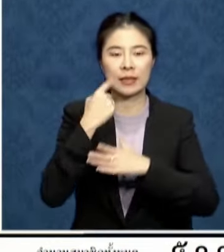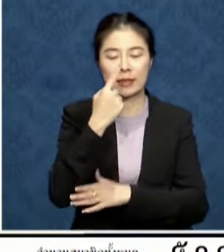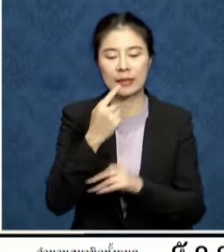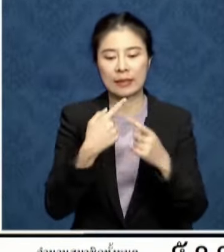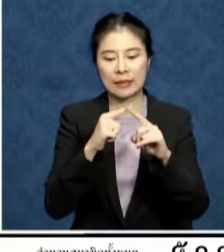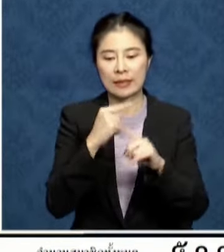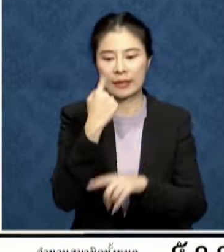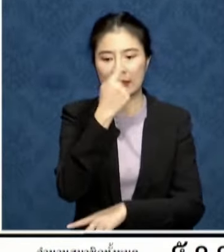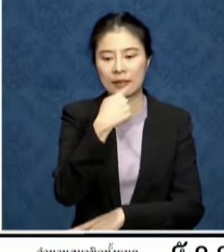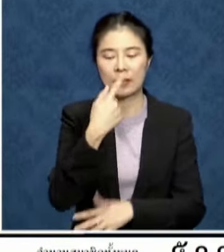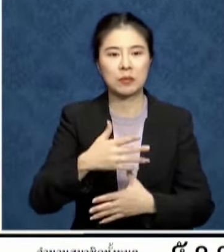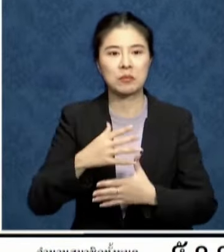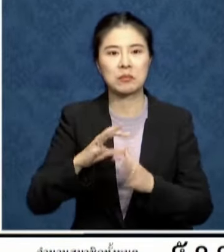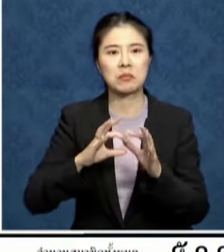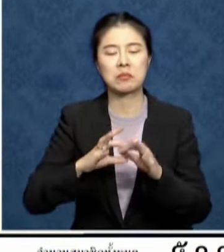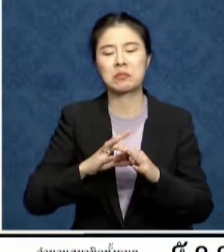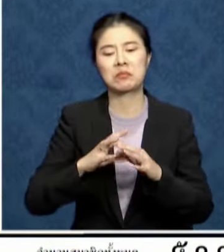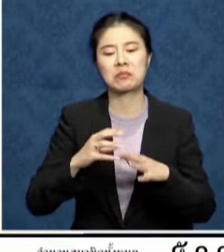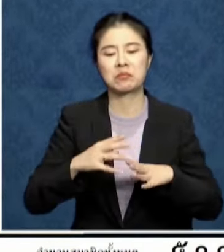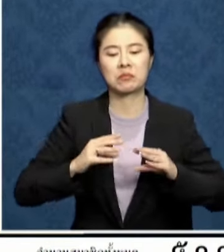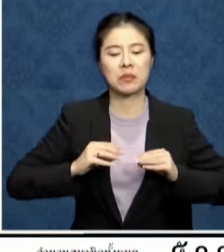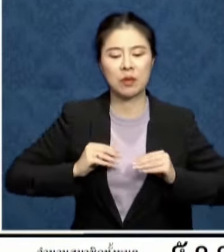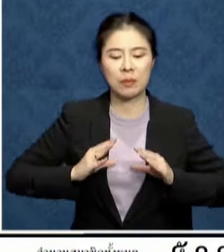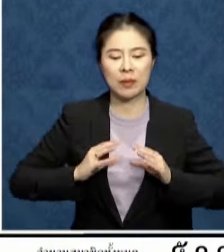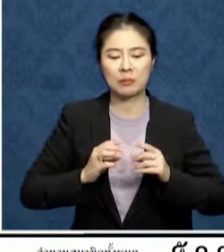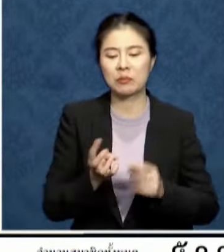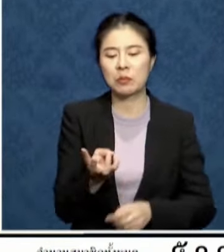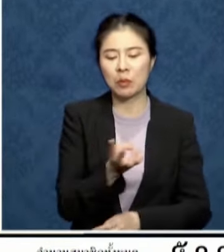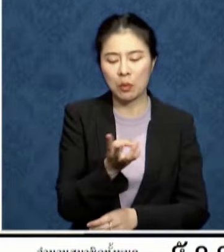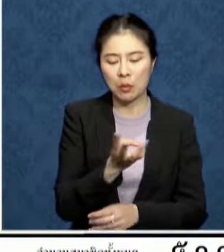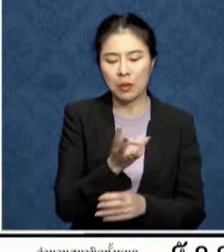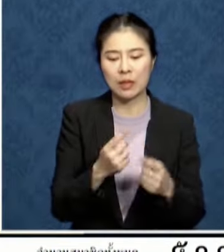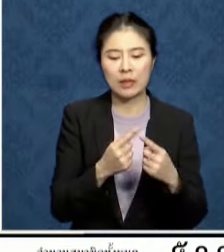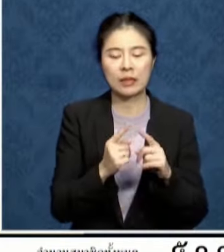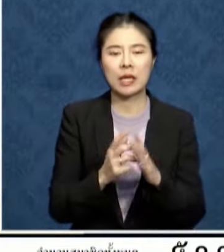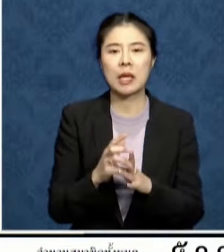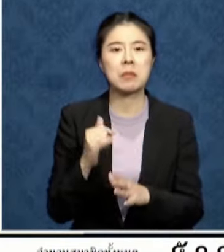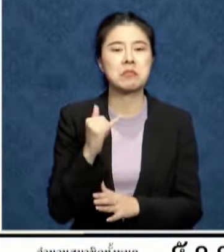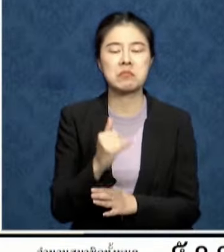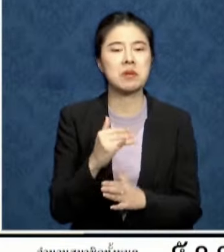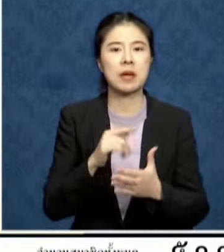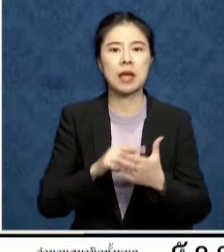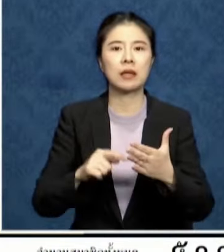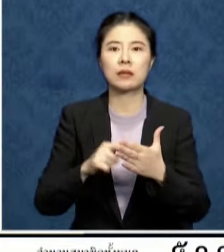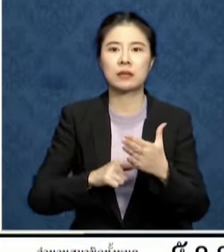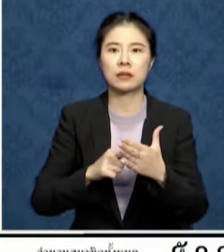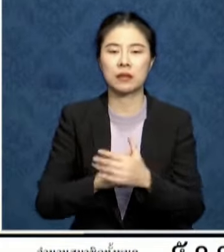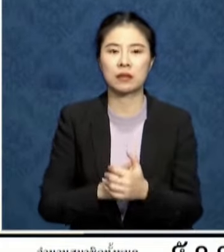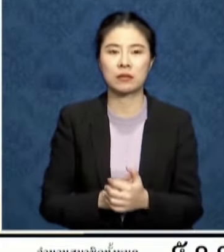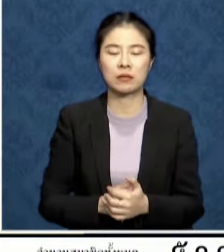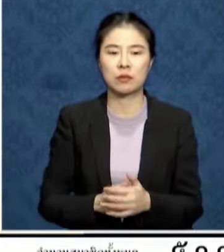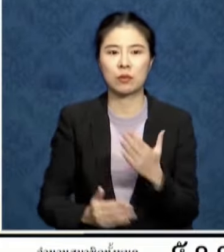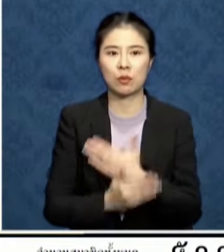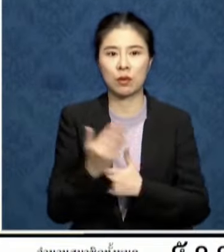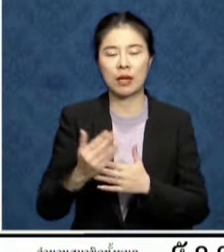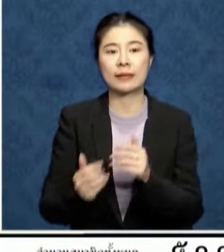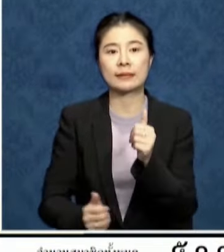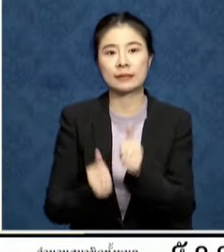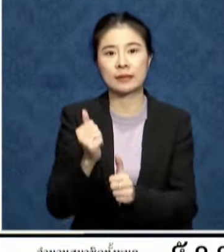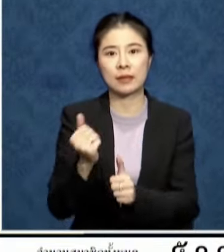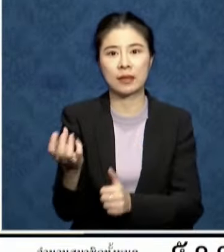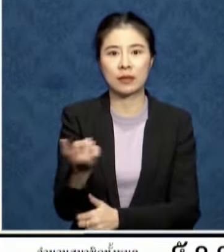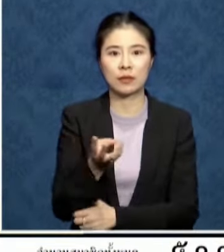ประเด็นที่ถูกถามนั้นมีน้อยกว่าคนที่เห็นด้วยกับประเด็นที่ถูกนำเสนอในประชามติเสียด้วยซ้ำดังนั้นท่านประธานเพื่อป้อง